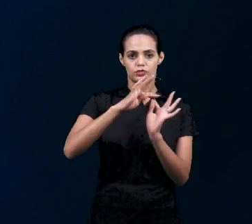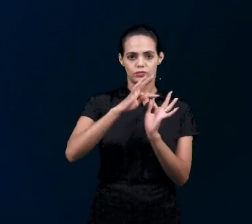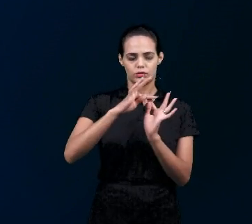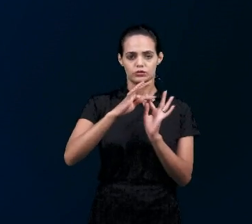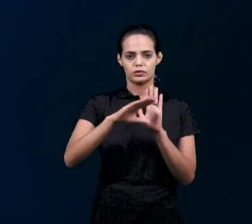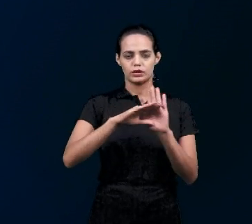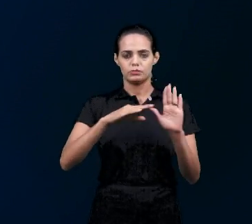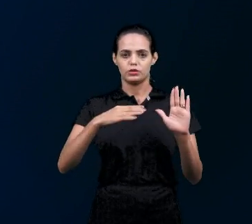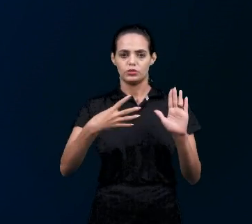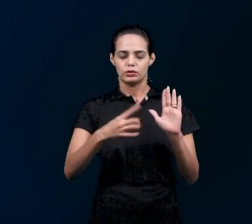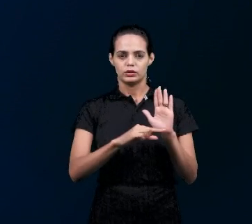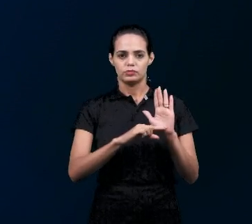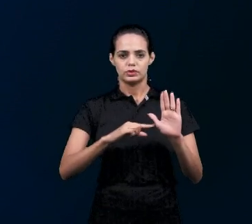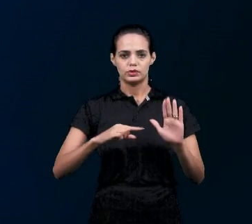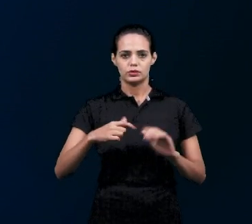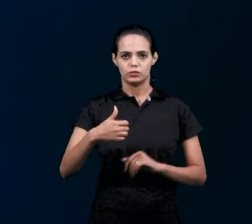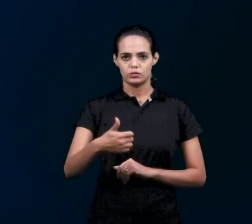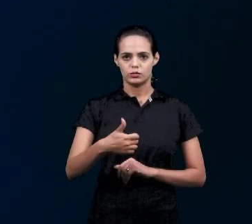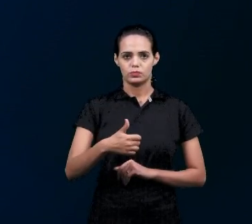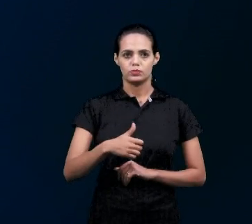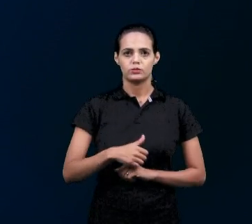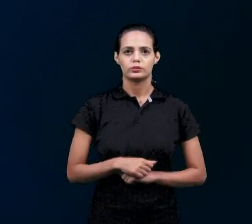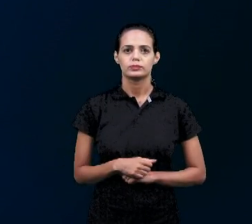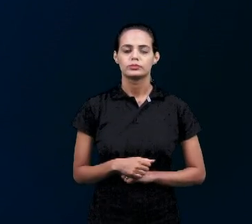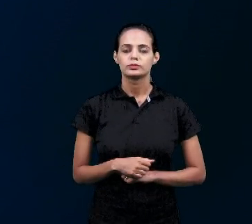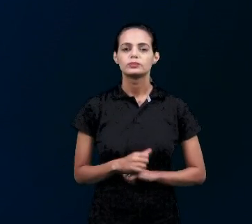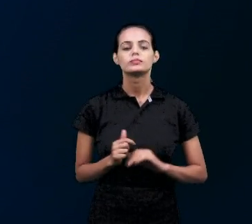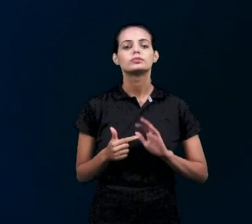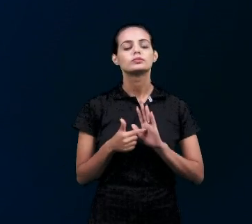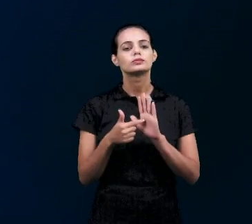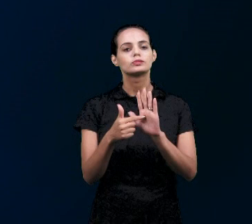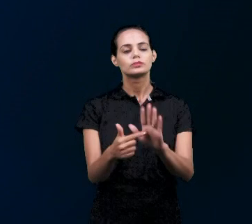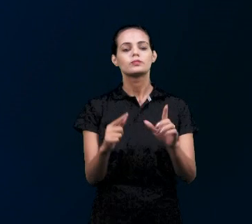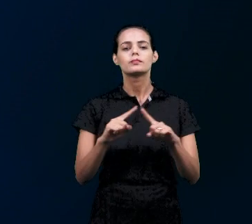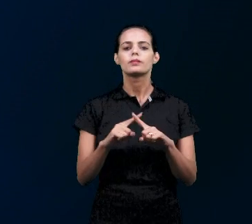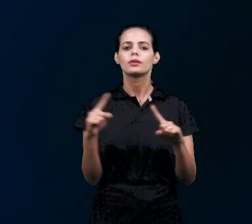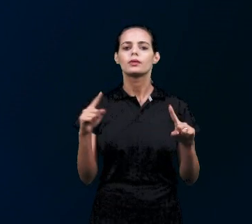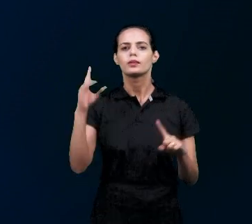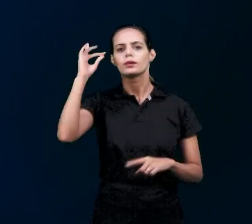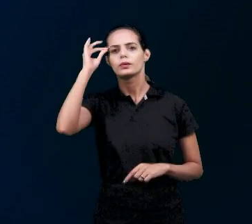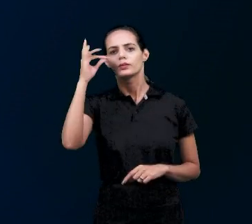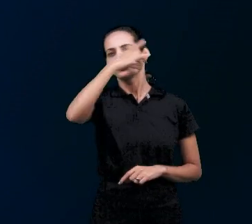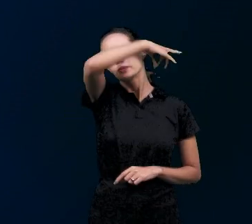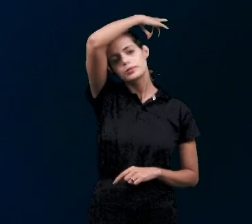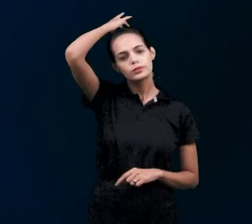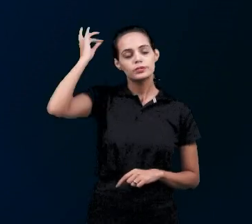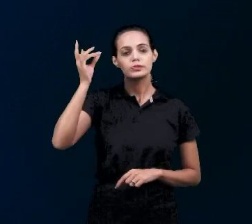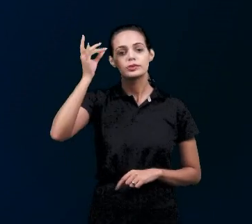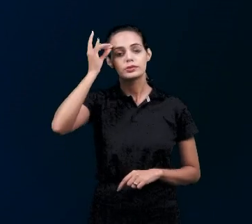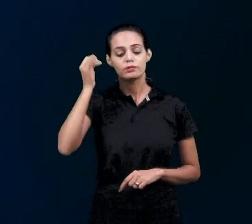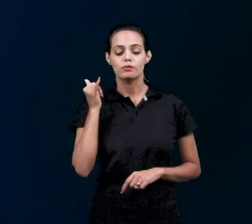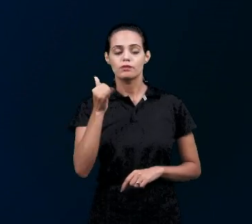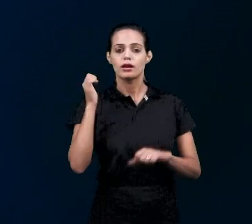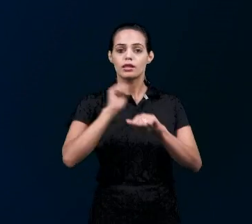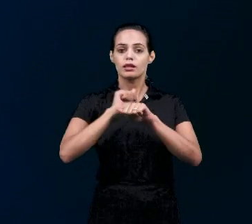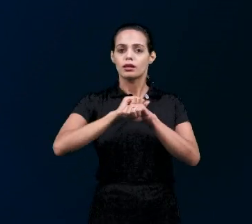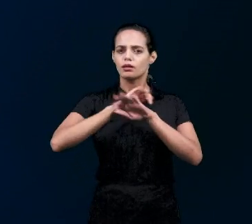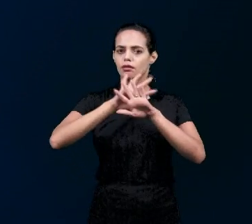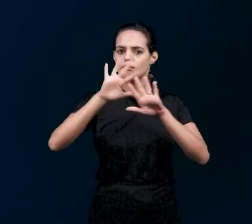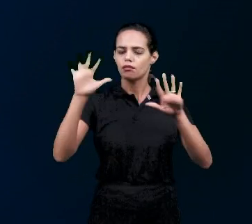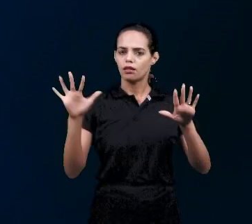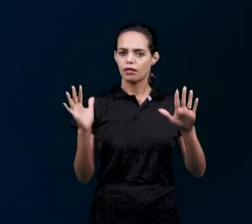chapitre 4, verset 1, qui nous dit « Mais l'Esprit expressément nous dit que dans les derniers temps,